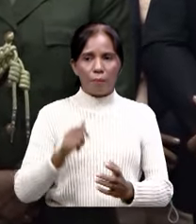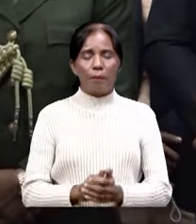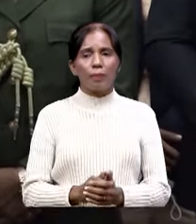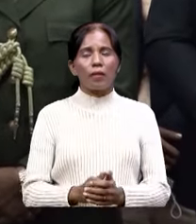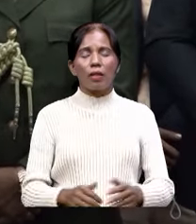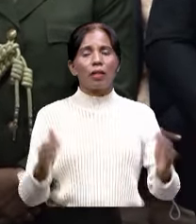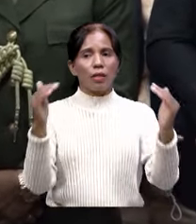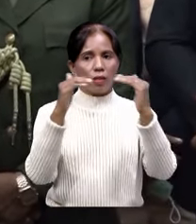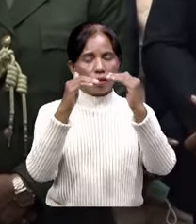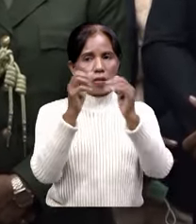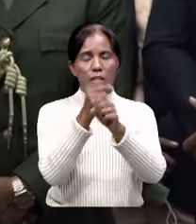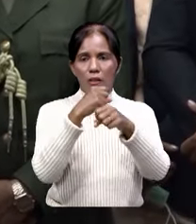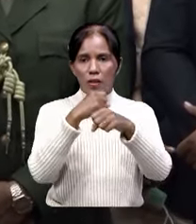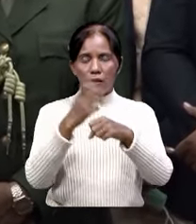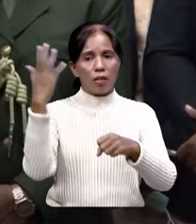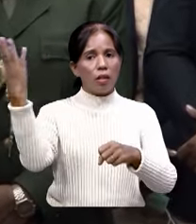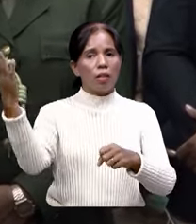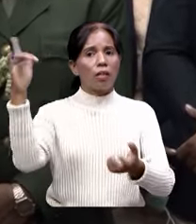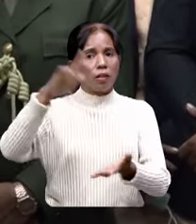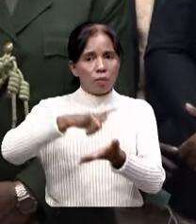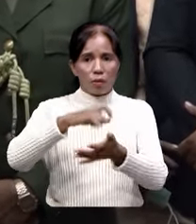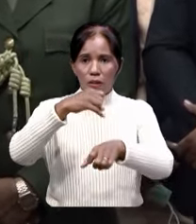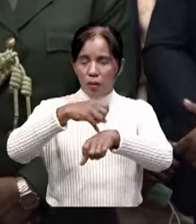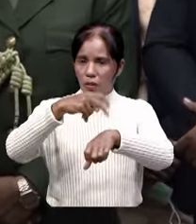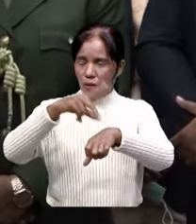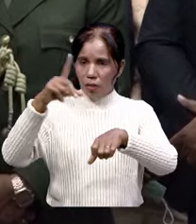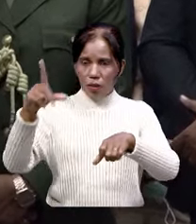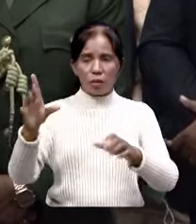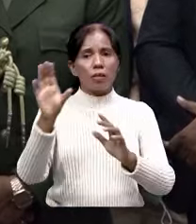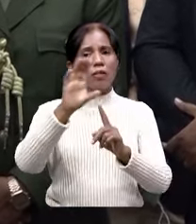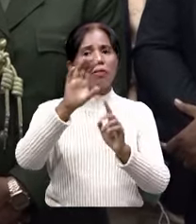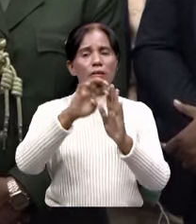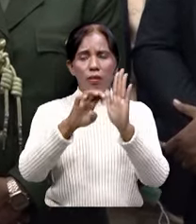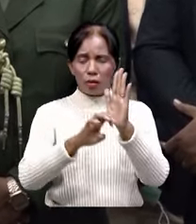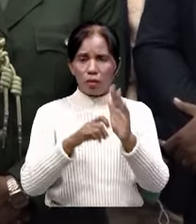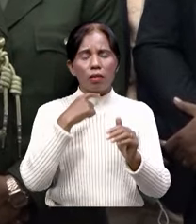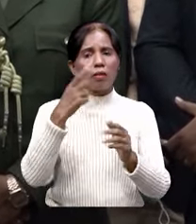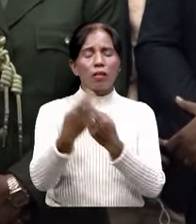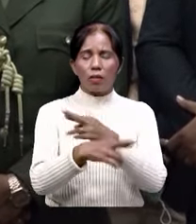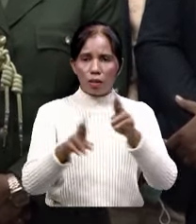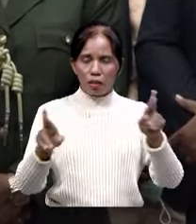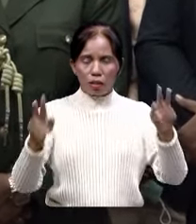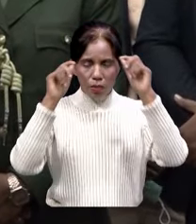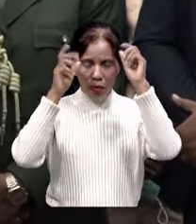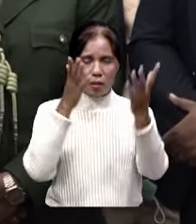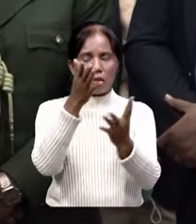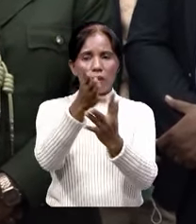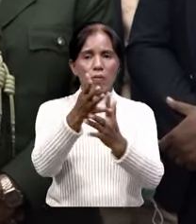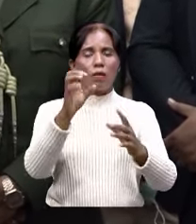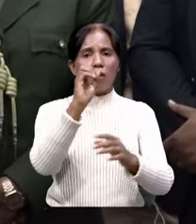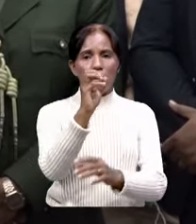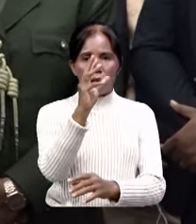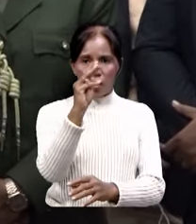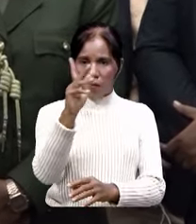conferenții ba imprensa ne behalau i aeroportul internațional Nicolau Lobatu, chef staru informa rezultatul adezaun Timor-Leste în ian ba Organizația